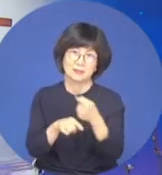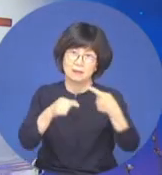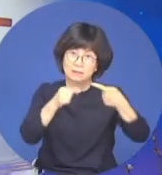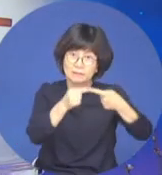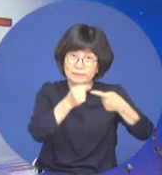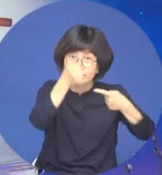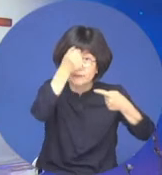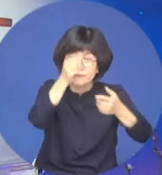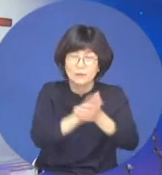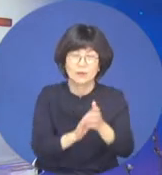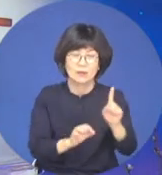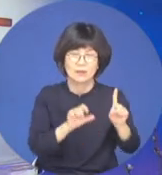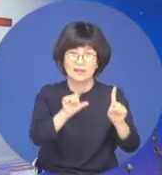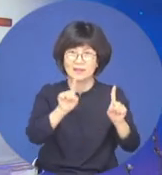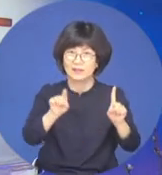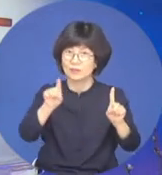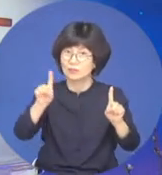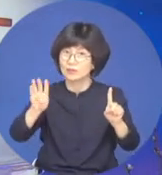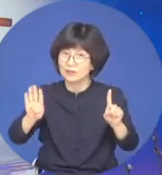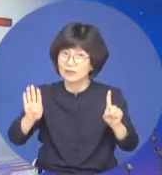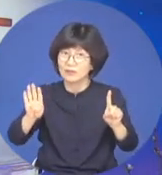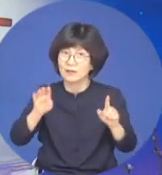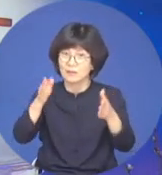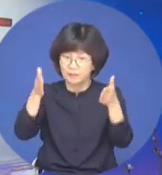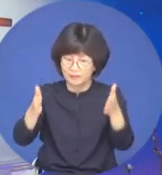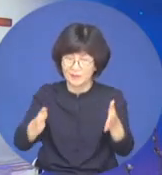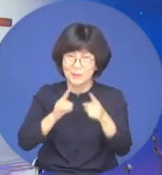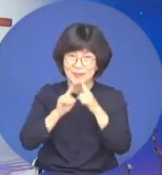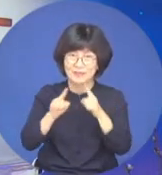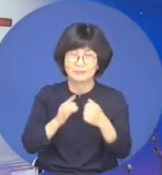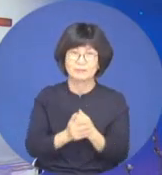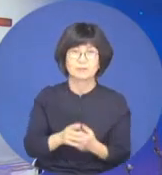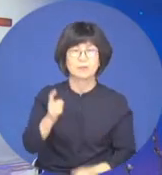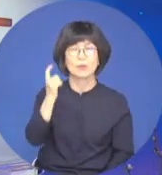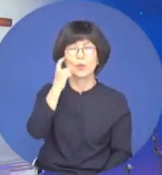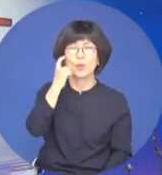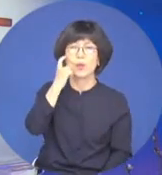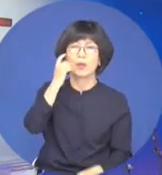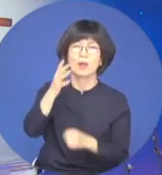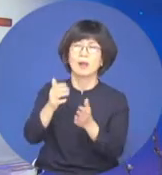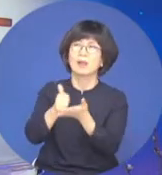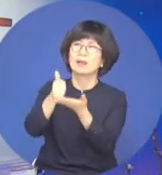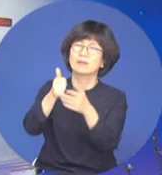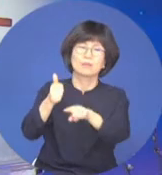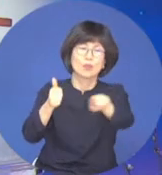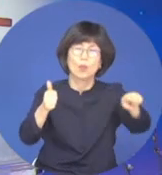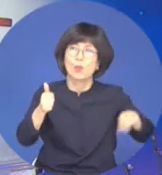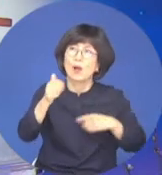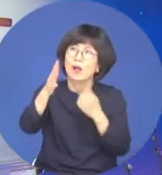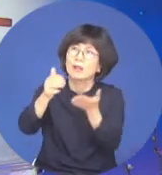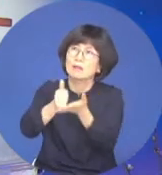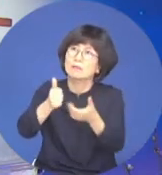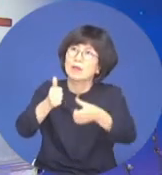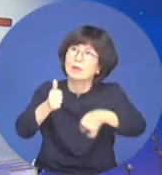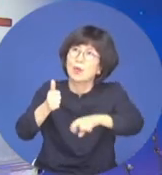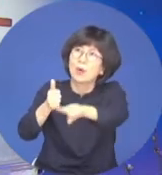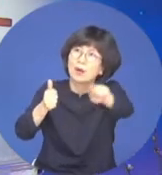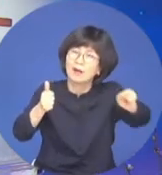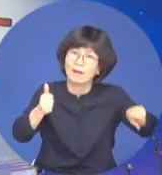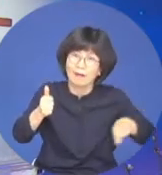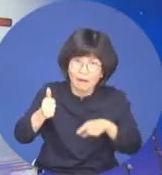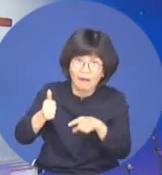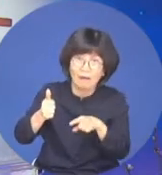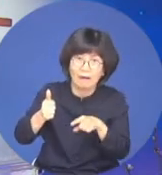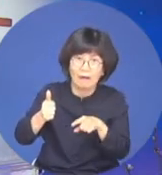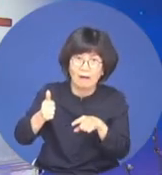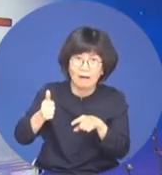1장 1절부터 4절까지인데 한마디로 왜 하나님의 백성인데 이렇게 죄를 짓고 악인의 길을